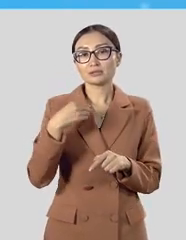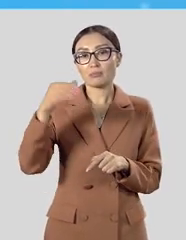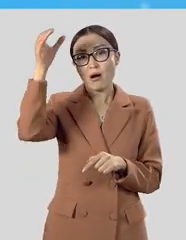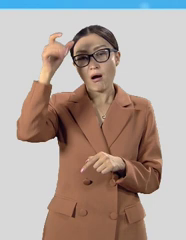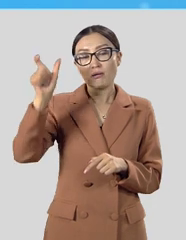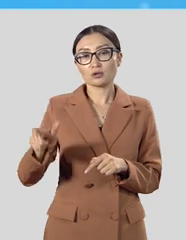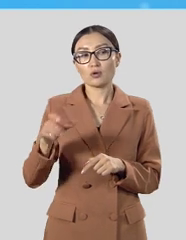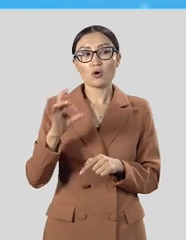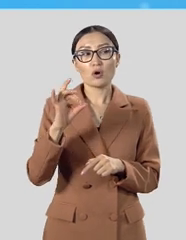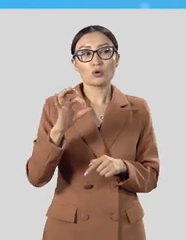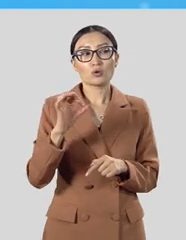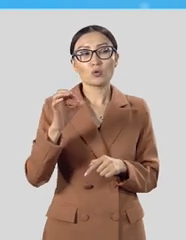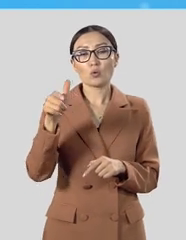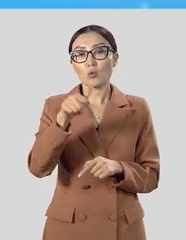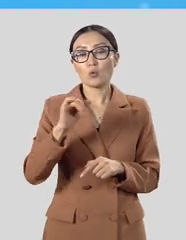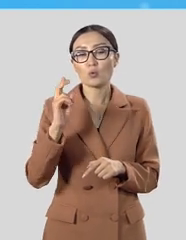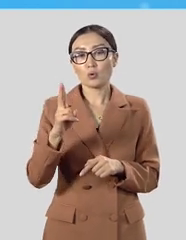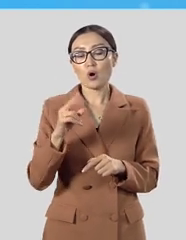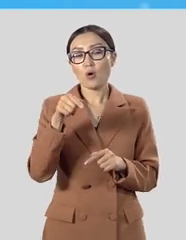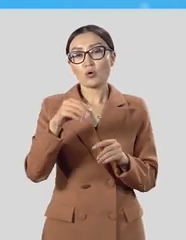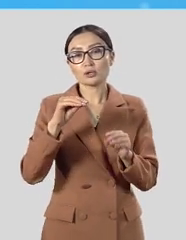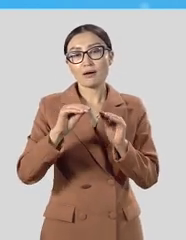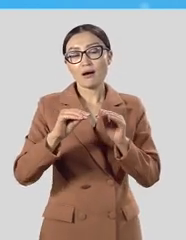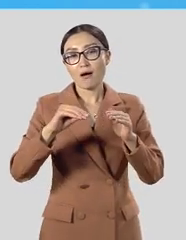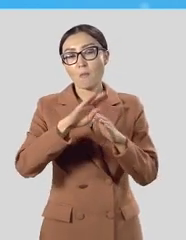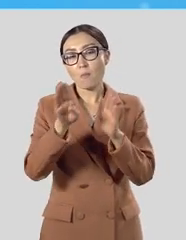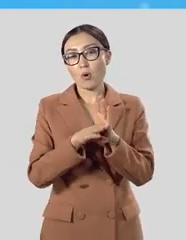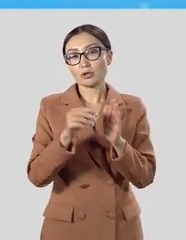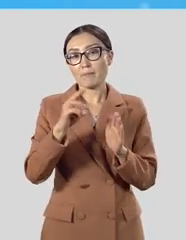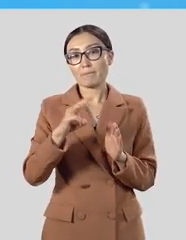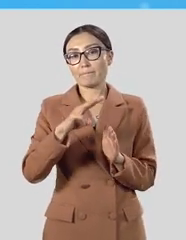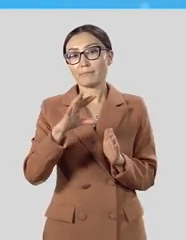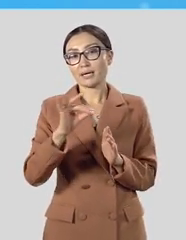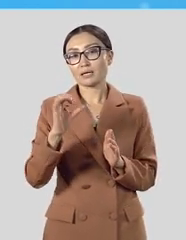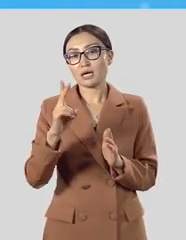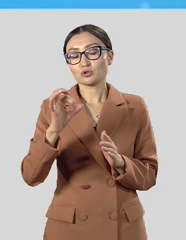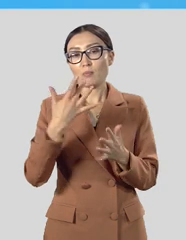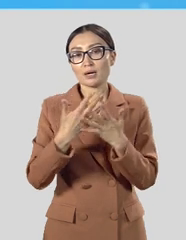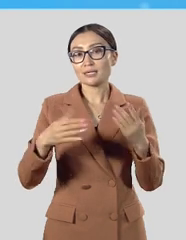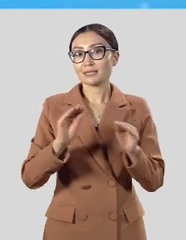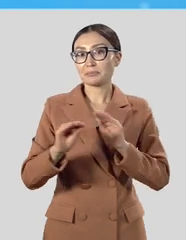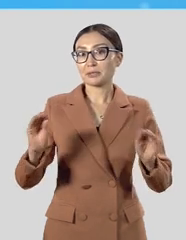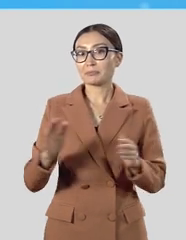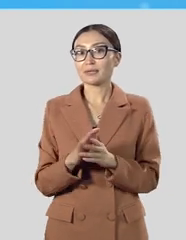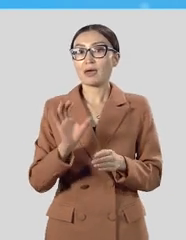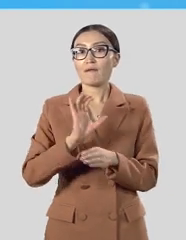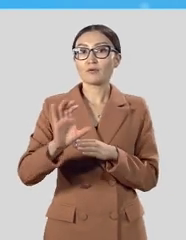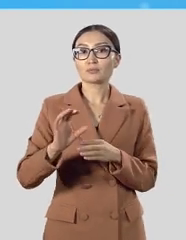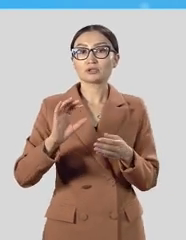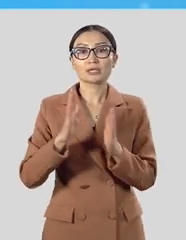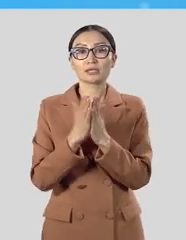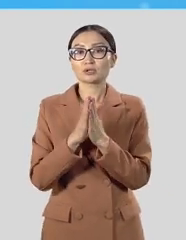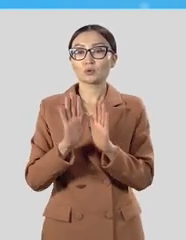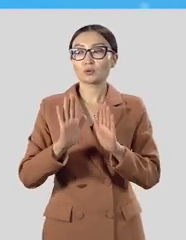Роберту Гуку. Гук клал под микроскоп разные предметы, зарисовывал их, а потом выпустил целую книгу